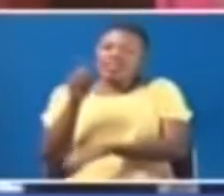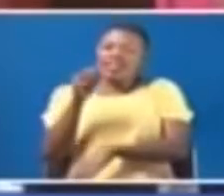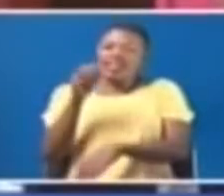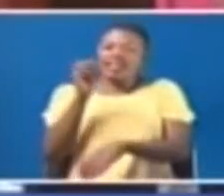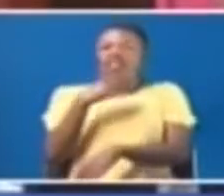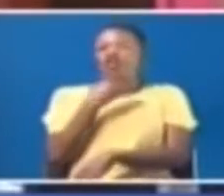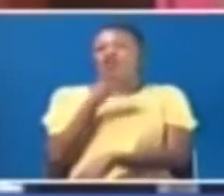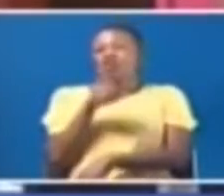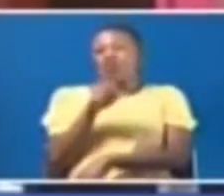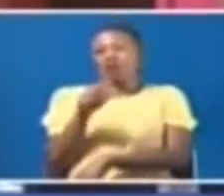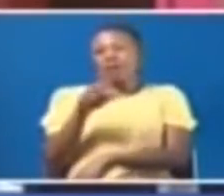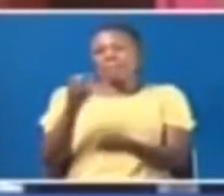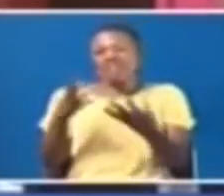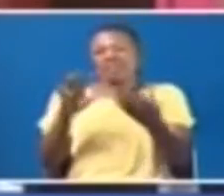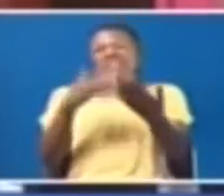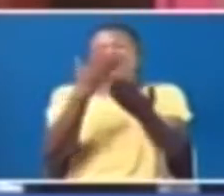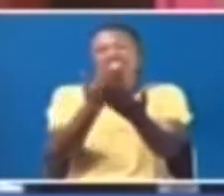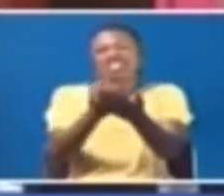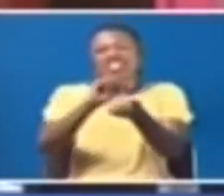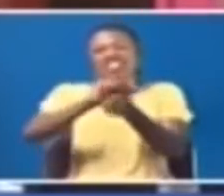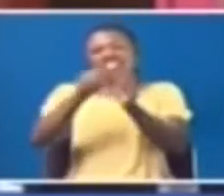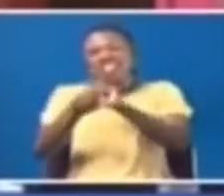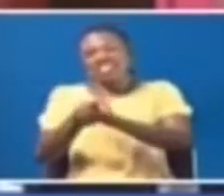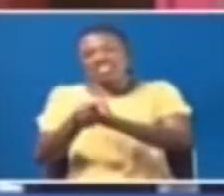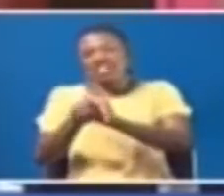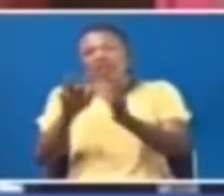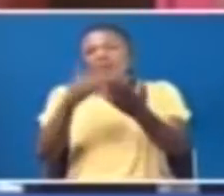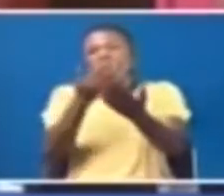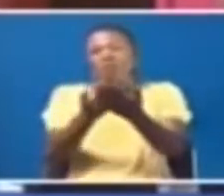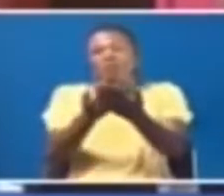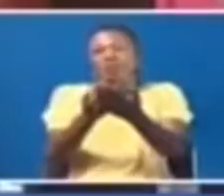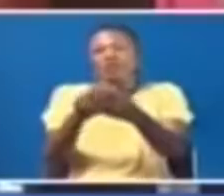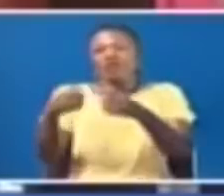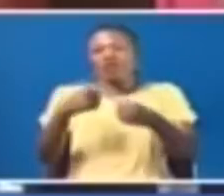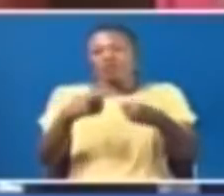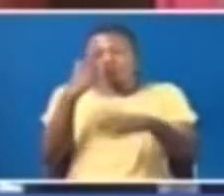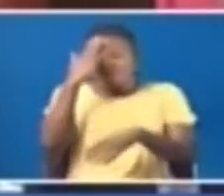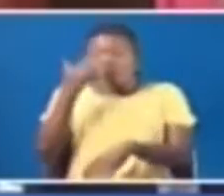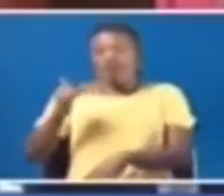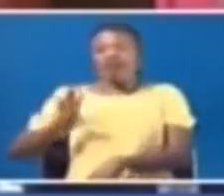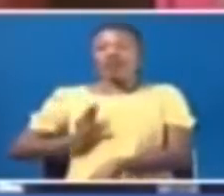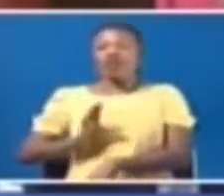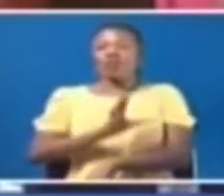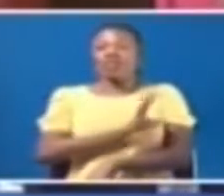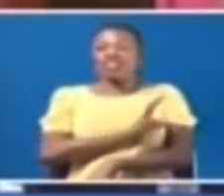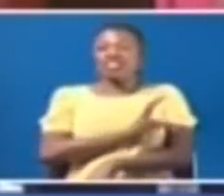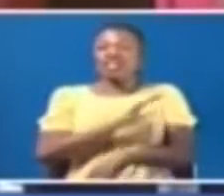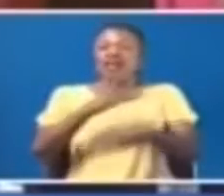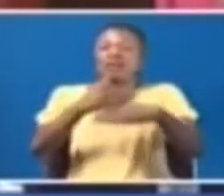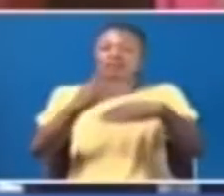Most of the suggested amendments have been proposed for deletion because the committee is also repealing the